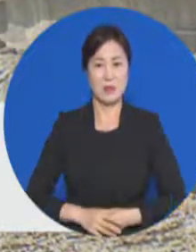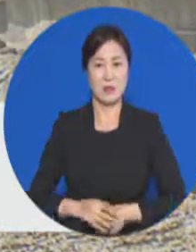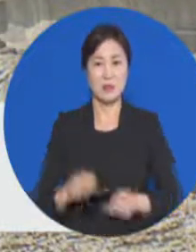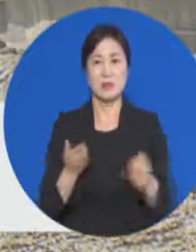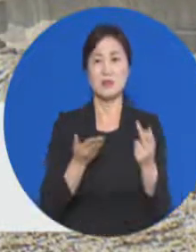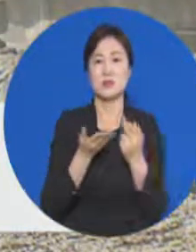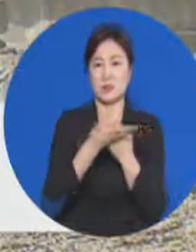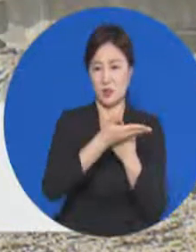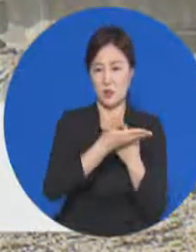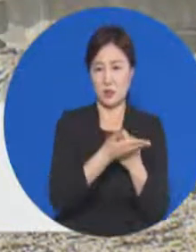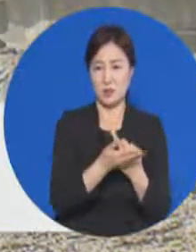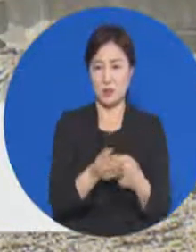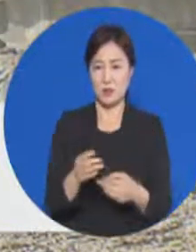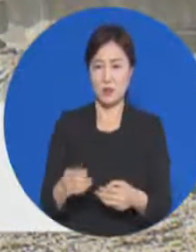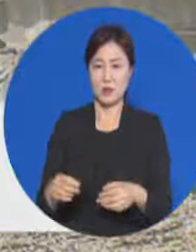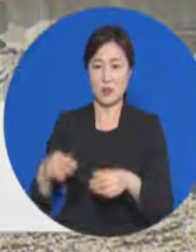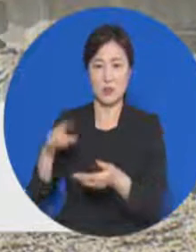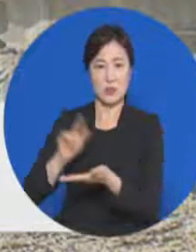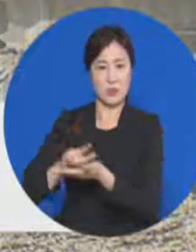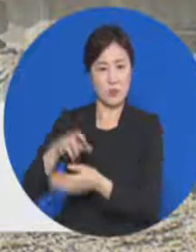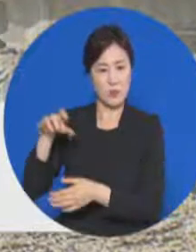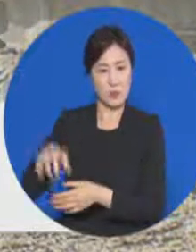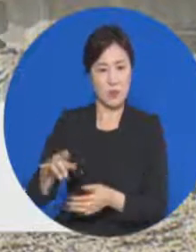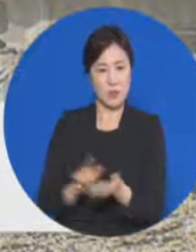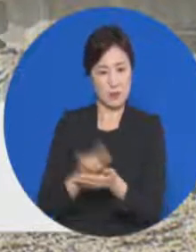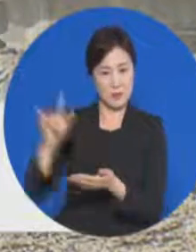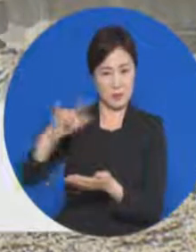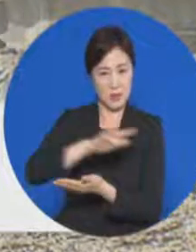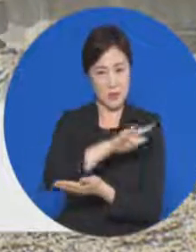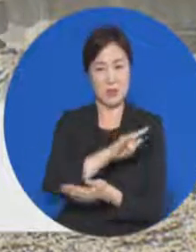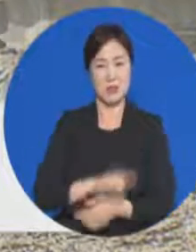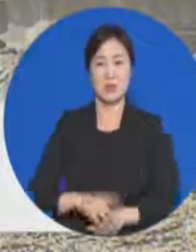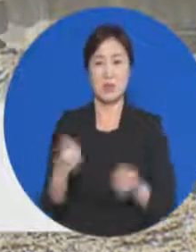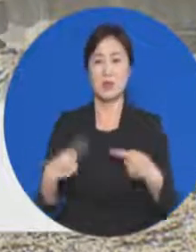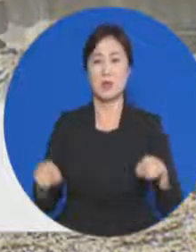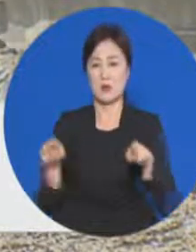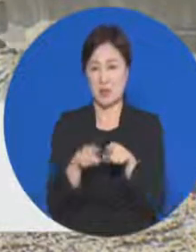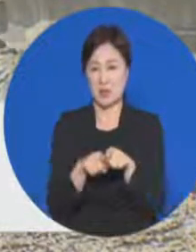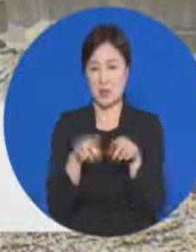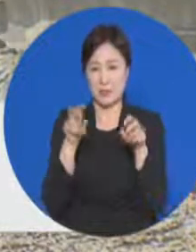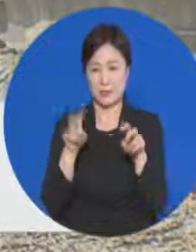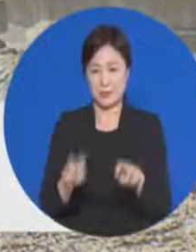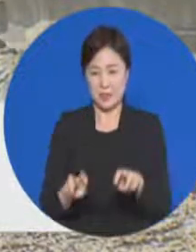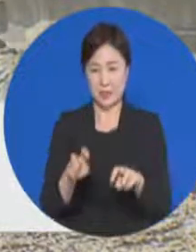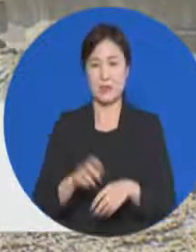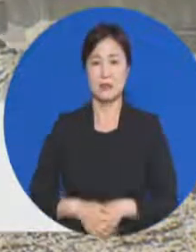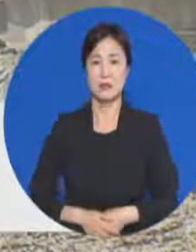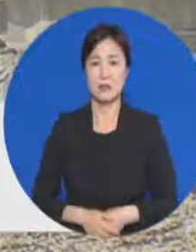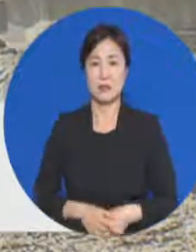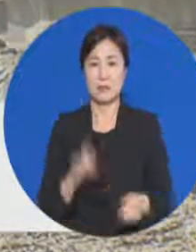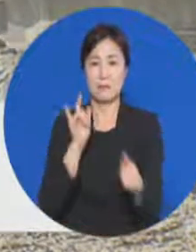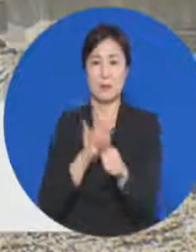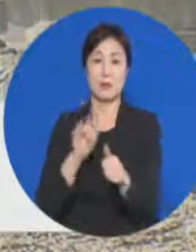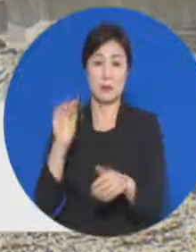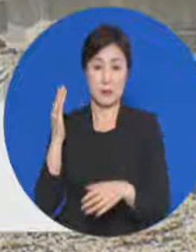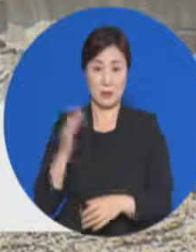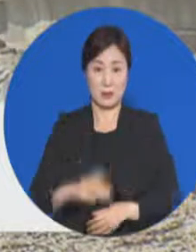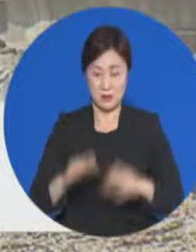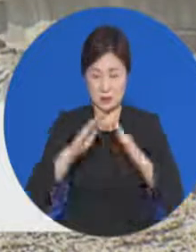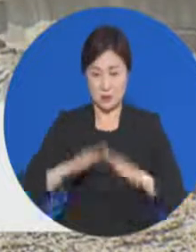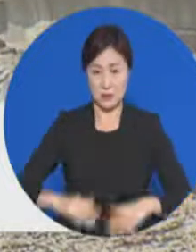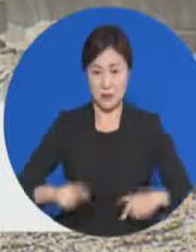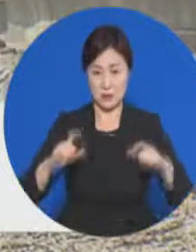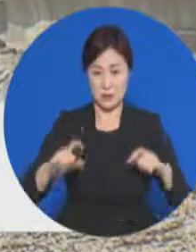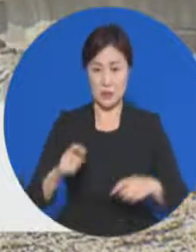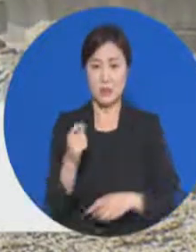김포공항까지 순복음교회 교인과 같은 비행기를 탔던 것으로 확인된 남성 등 두 명이 확진 판정을 받아서 전남의 작은